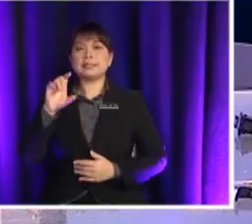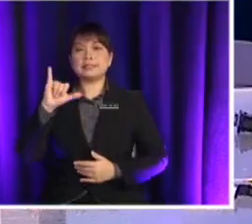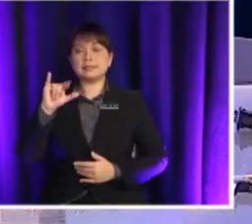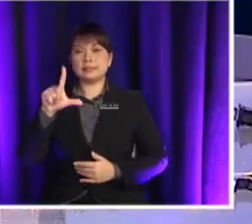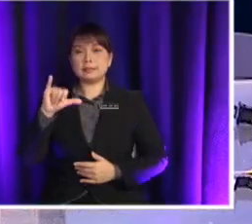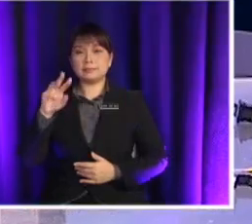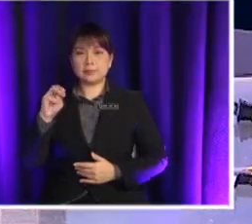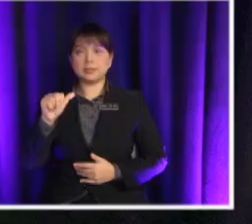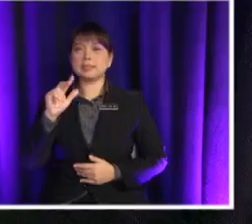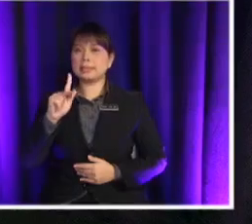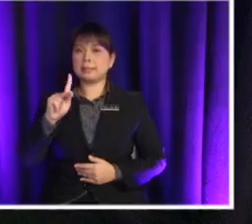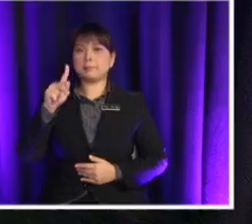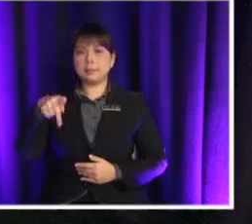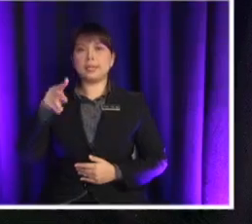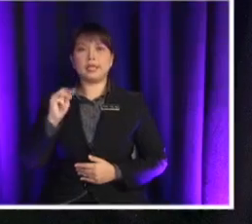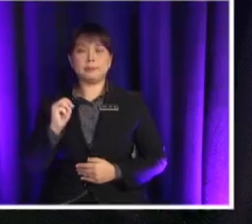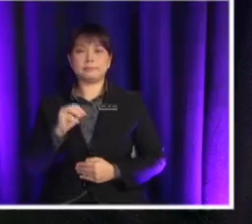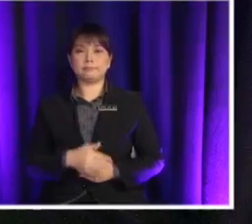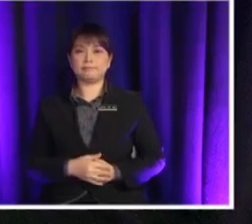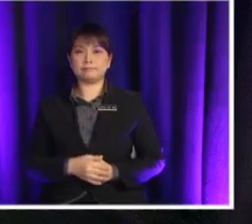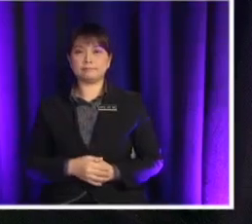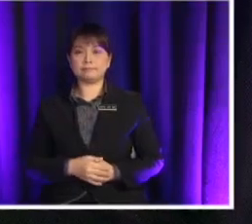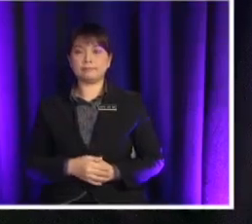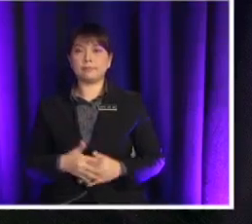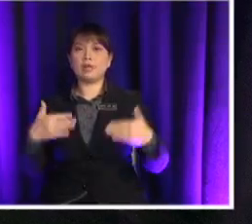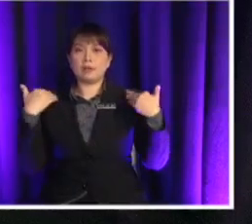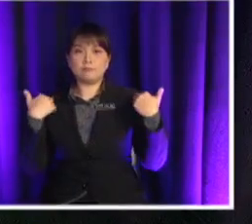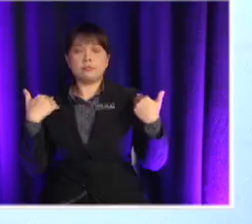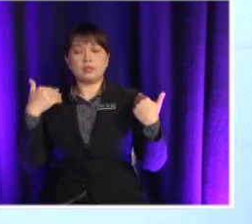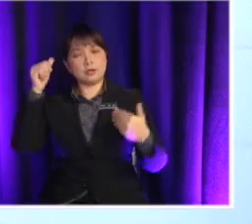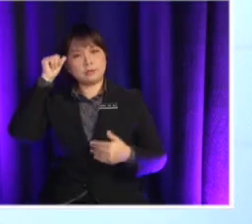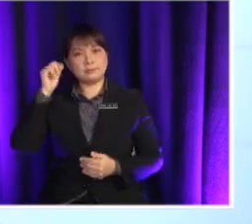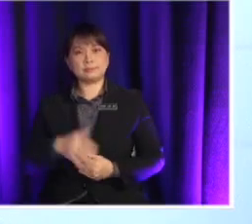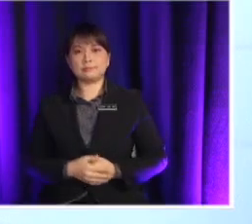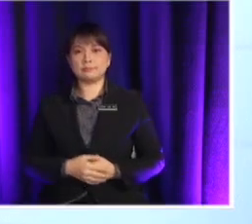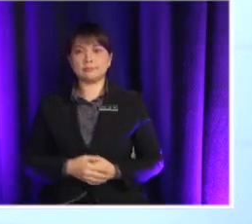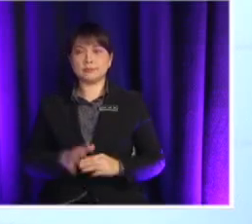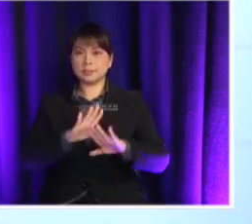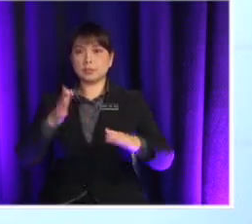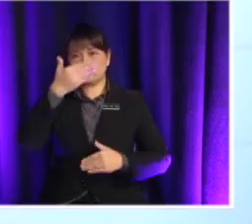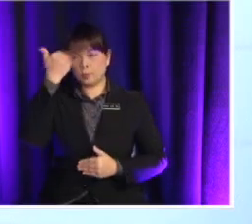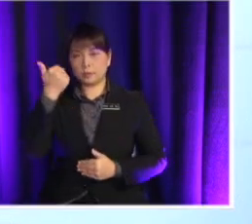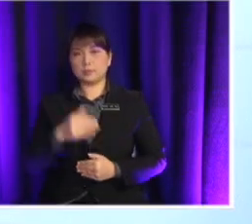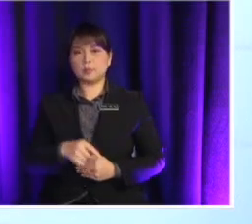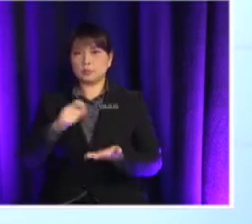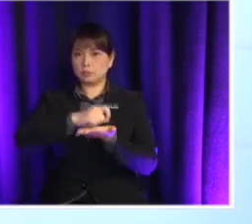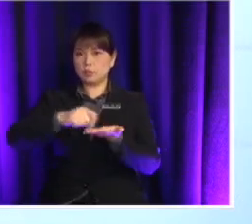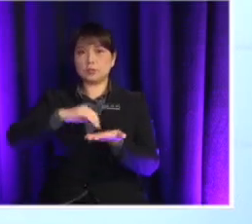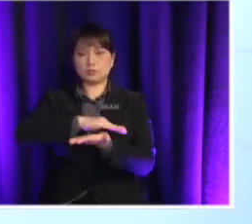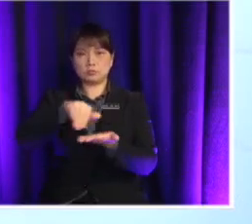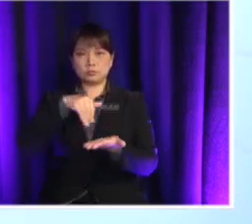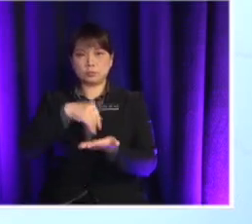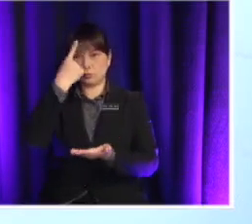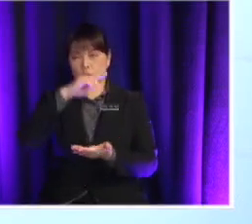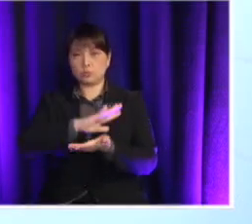terima kasih banyak cikgu ya. Happy saya rasa sebab dah menyala lampu tadi kan. Tapi jangan lupa cikgu pesan tadi, tulis semua untuk